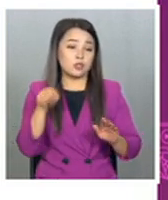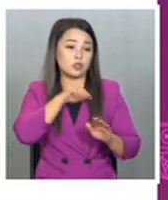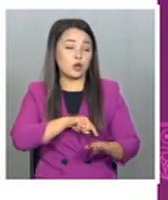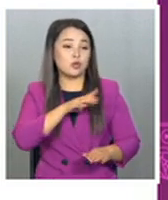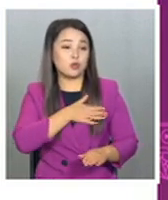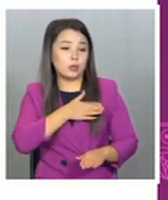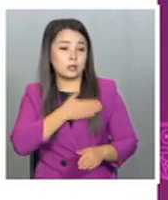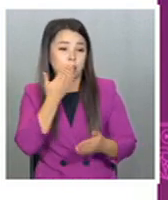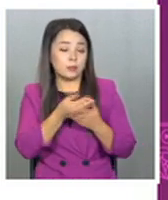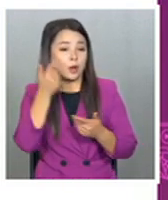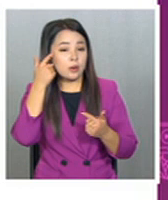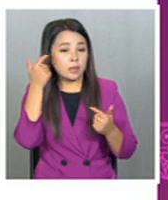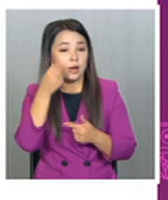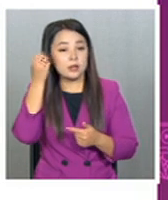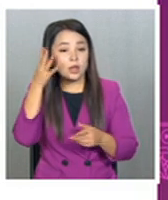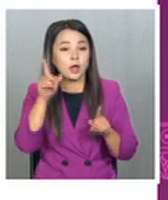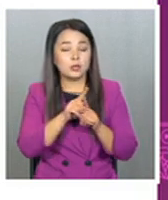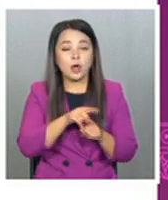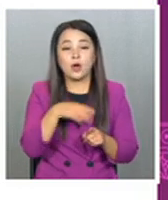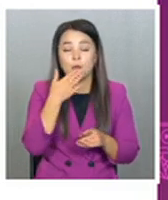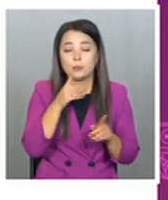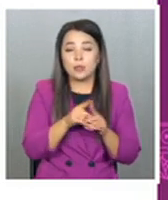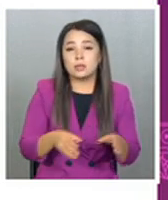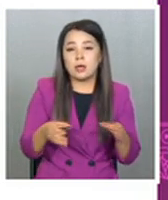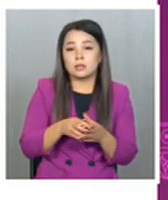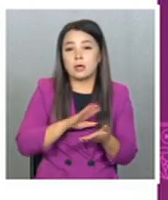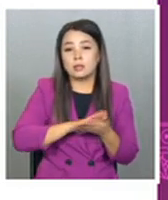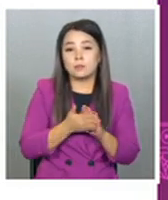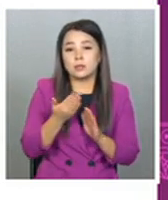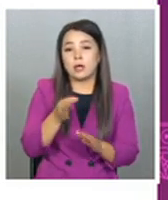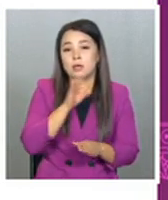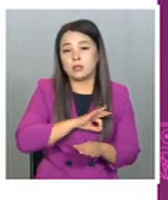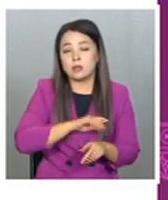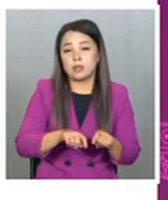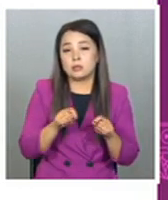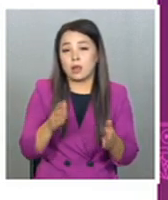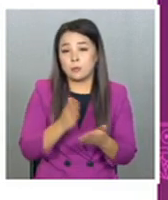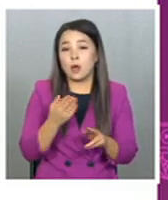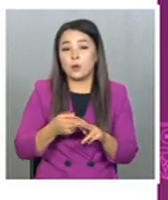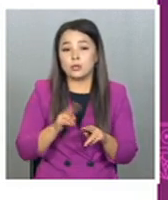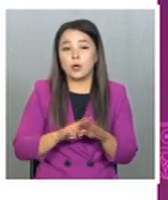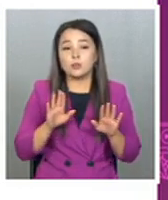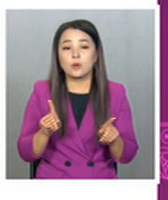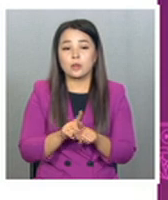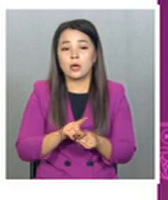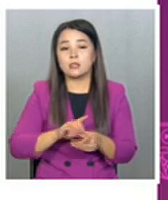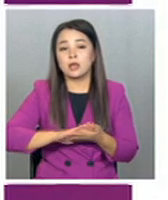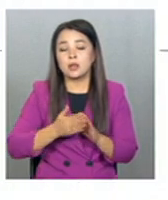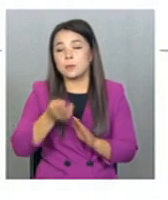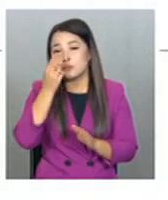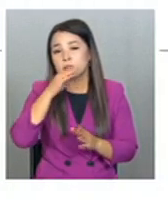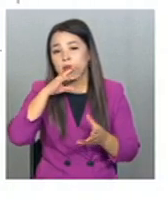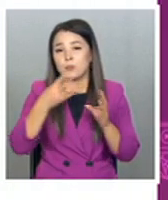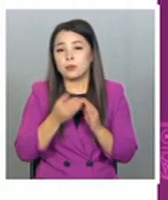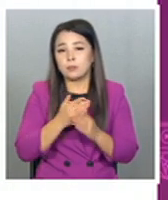дүниесіне, ақыл парасатына, ұлттық болмысын белуге дейін қол жеткізді. Ол тіпті үйреншікті жағдайға айналып